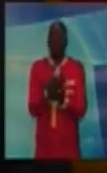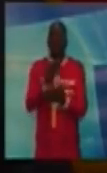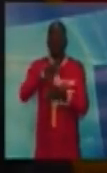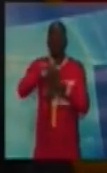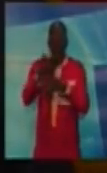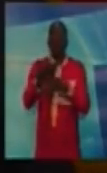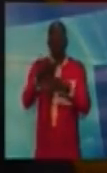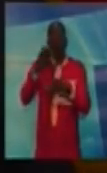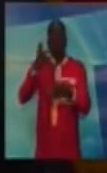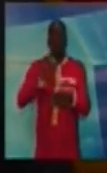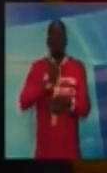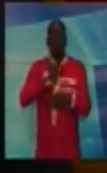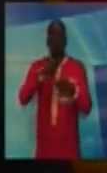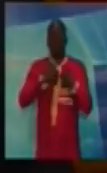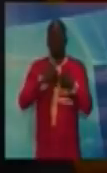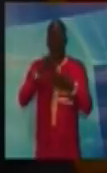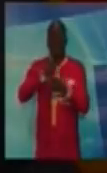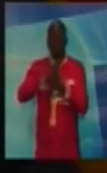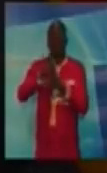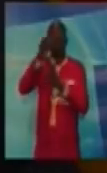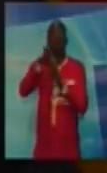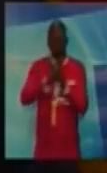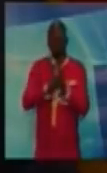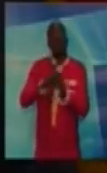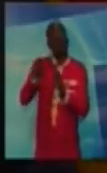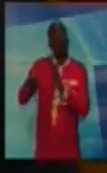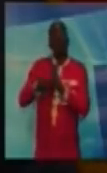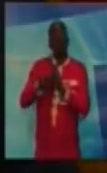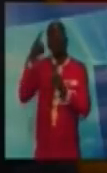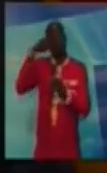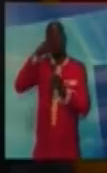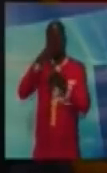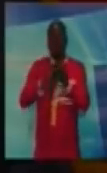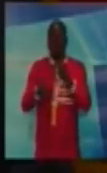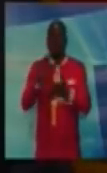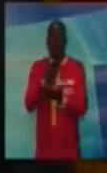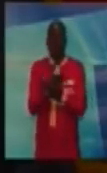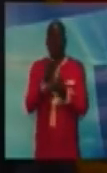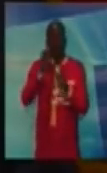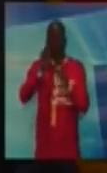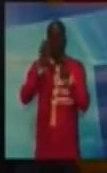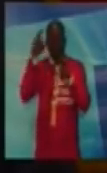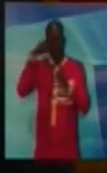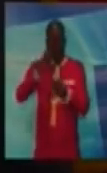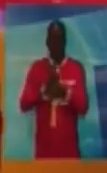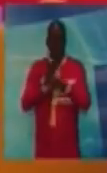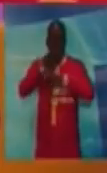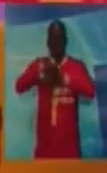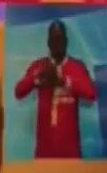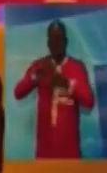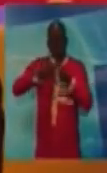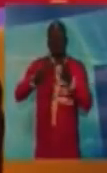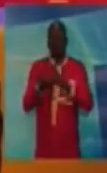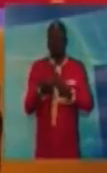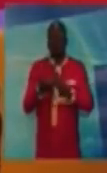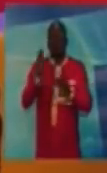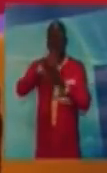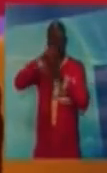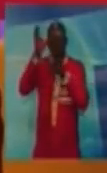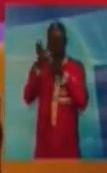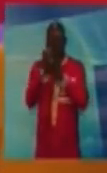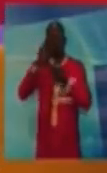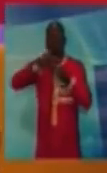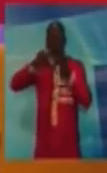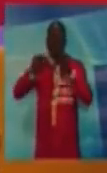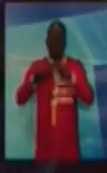des start-up, nous envoyons sur ce forum des potentiels bailleurs de fonds, des financeurs, à travers nos différents partenaires. La culture du